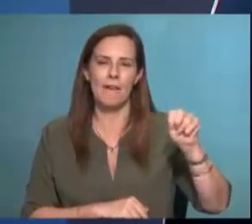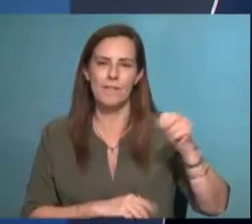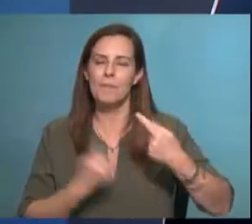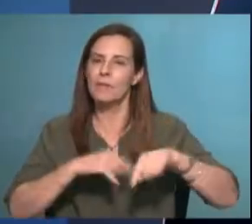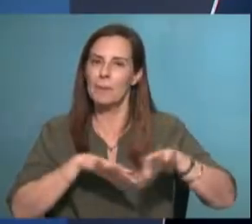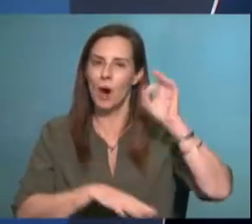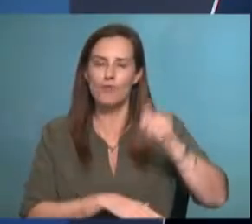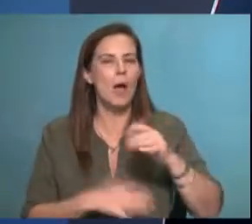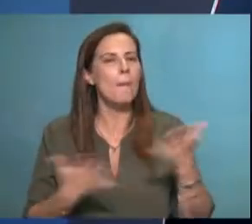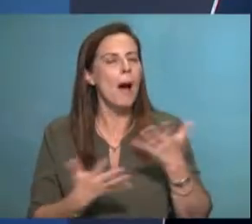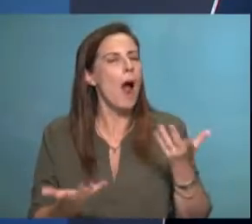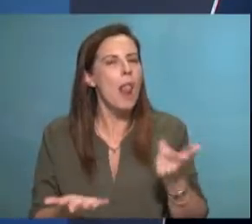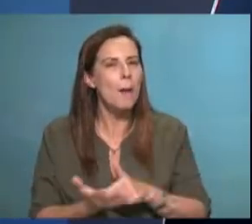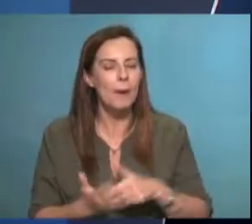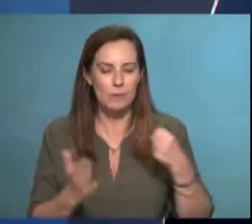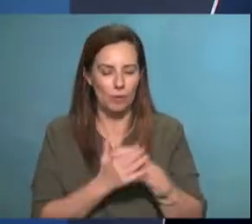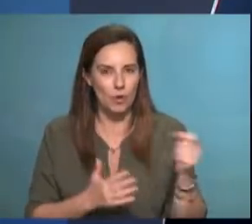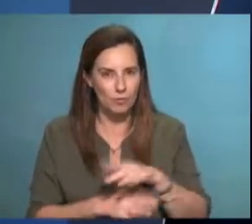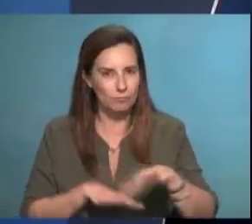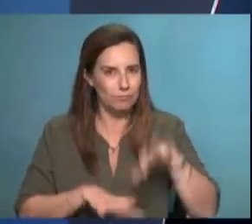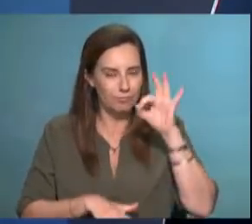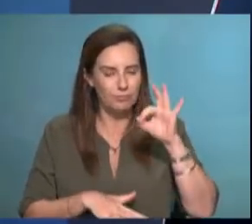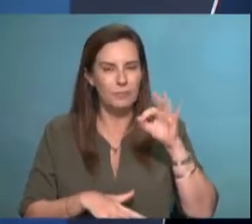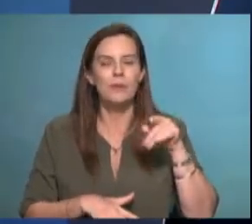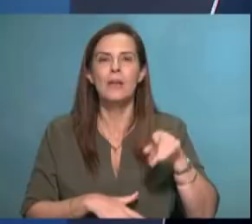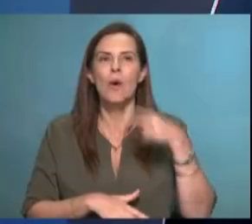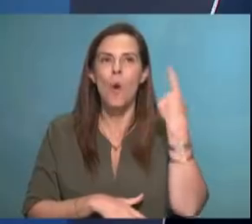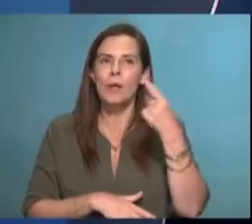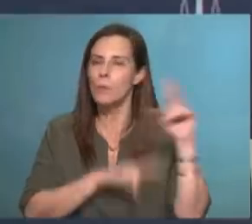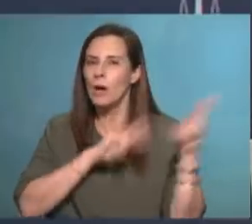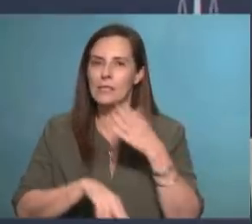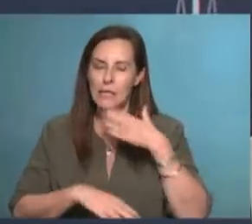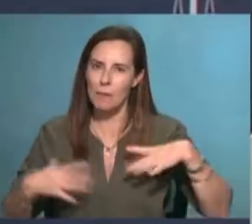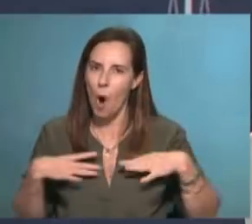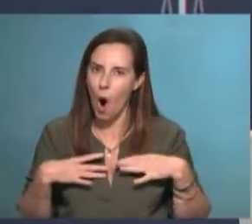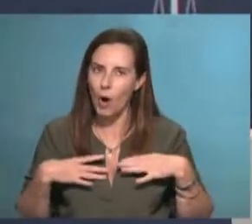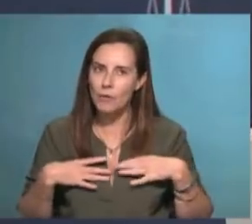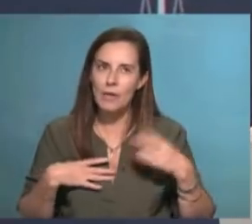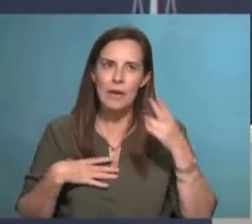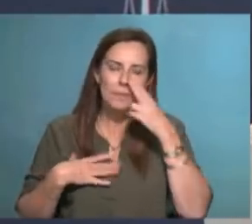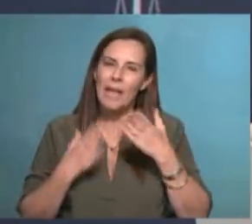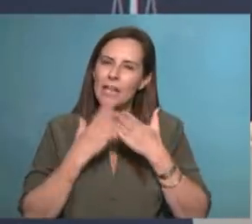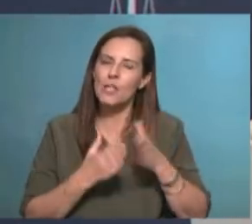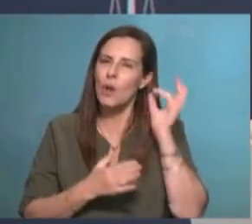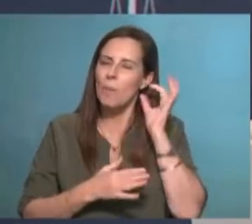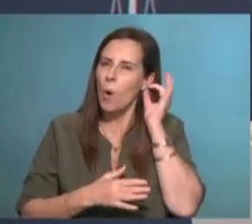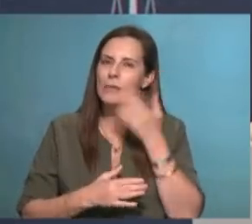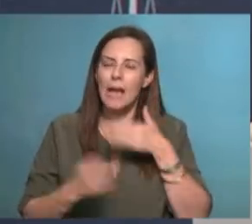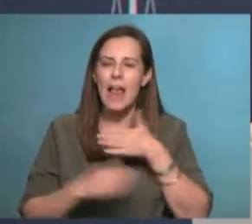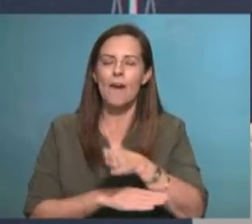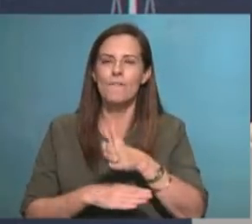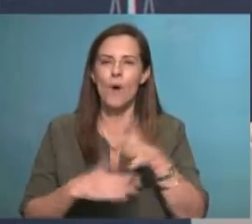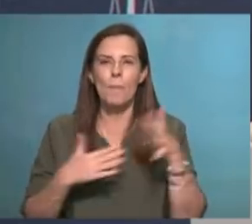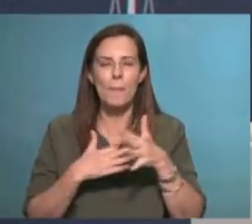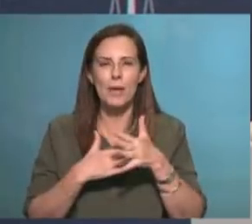מה הסערה? בסוף השבוע נחשף בחברת החדשות שנווה חזר לישראל מחופשה וניסה לסייע לנוסעת ישראלית לעבור בביקורת